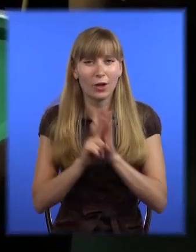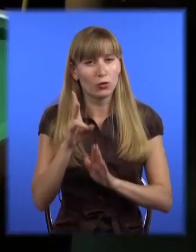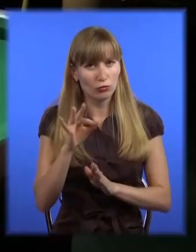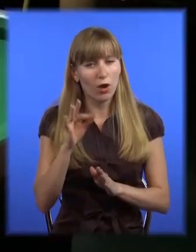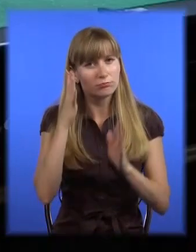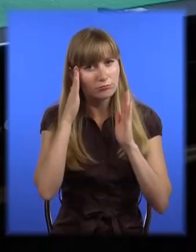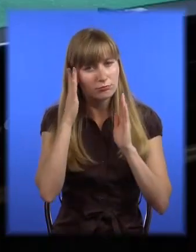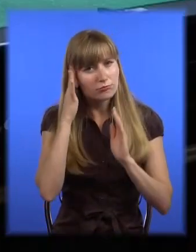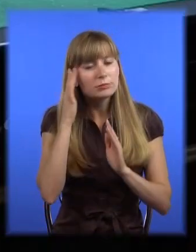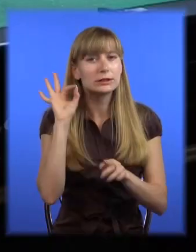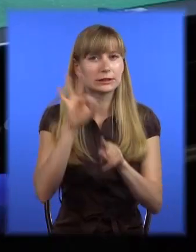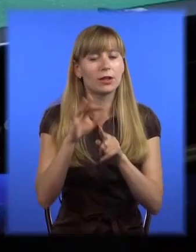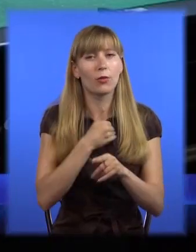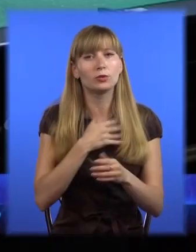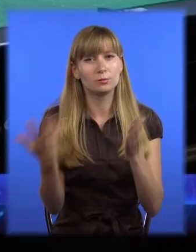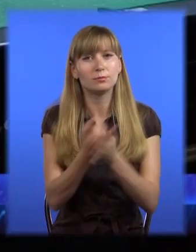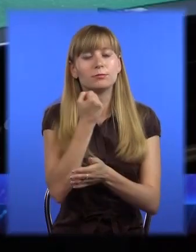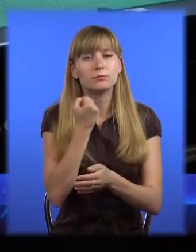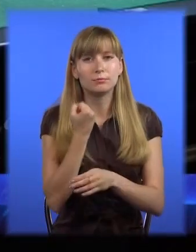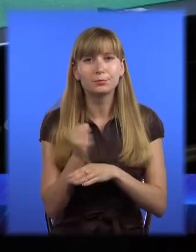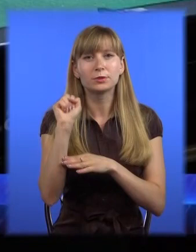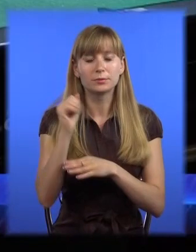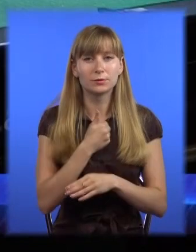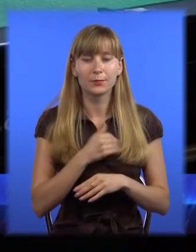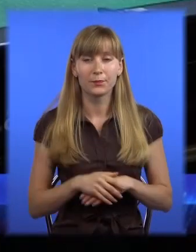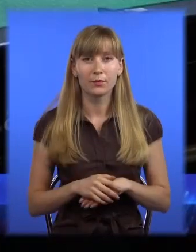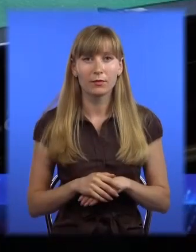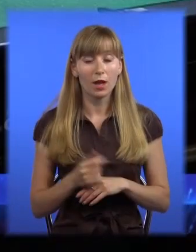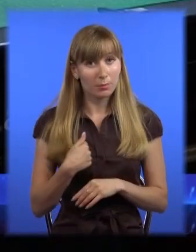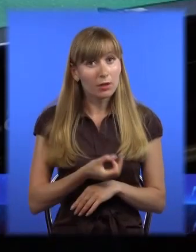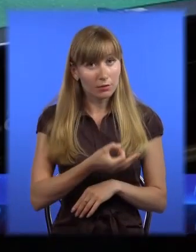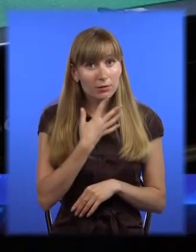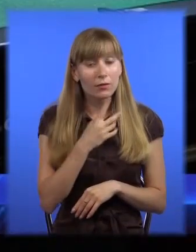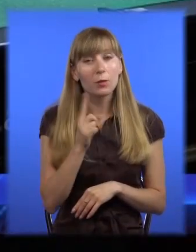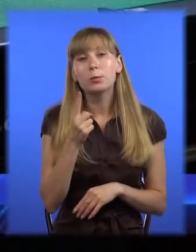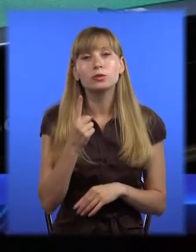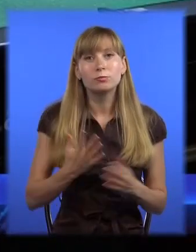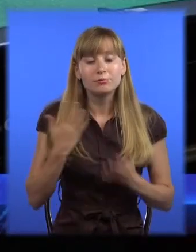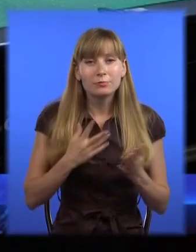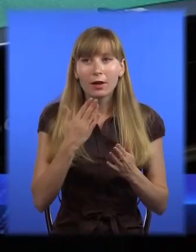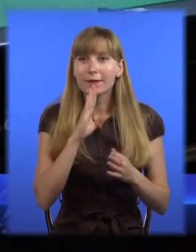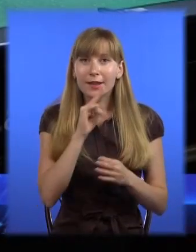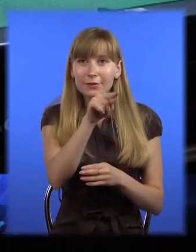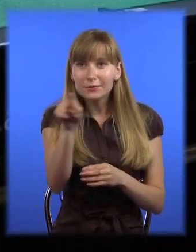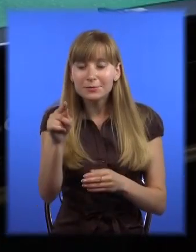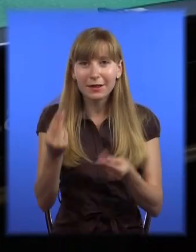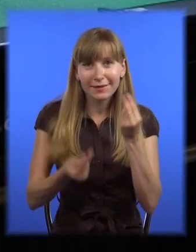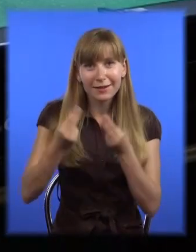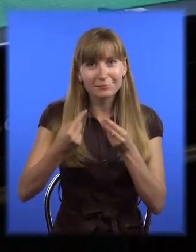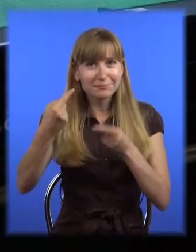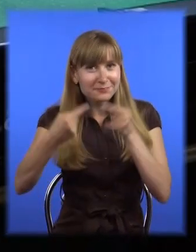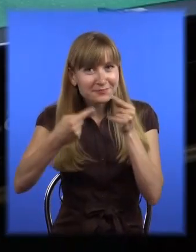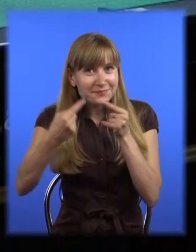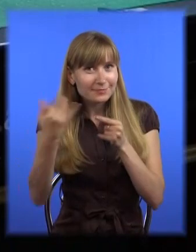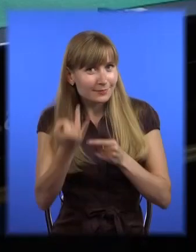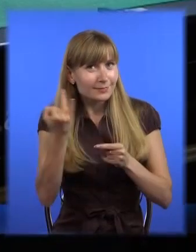і всіх перемогти. Ну, чим мені подобається? Ну, мабуть, азартом, тим, от ти граєш, от дівчатки